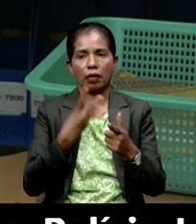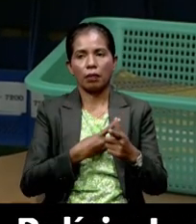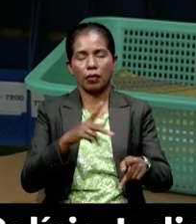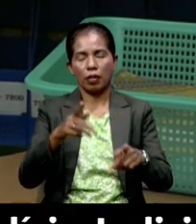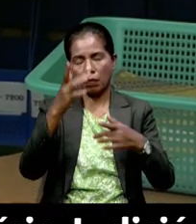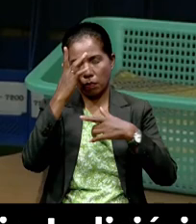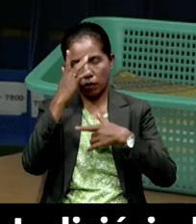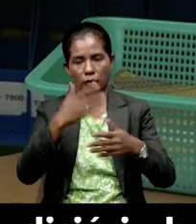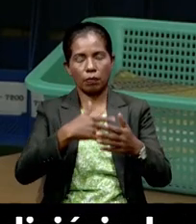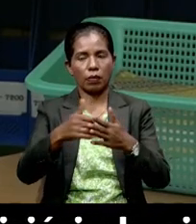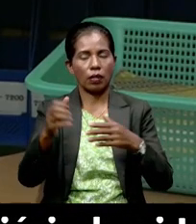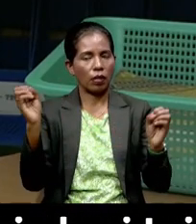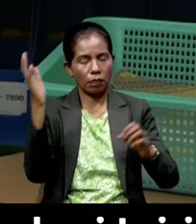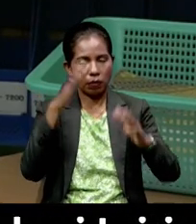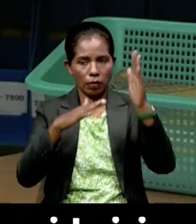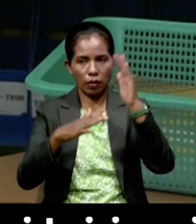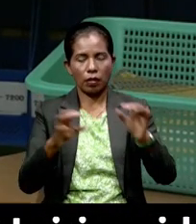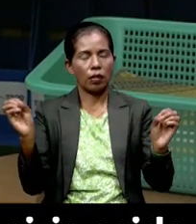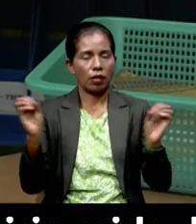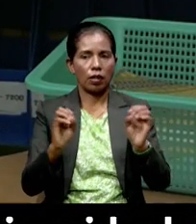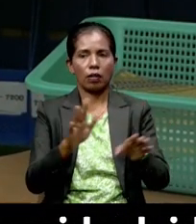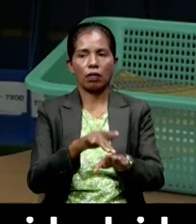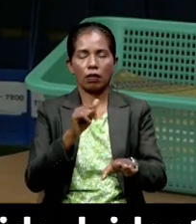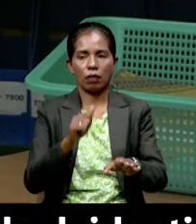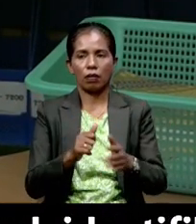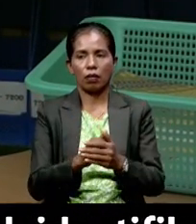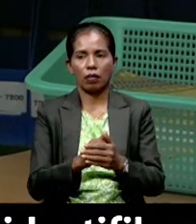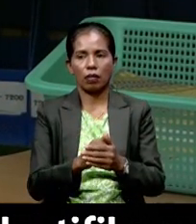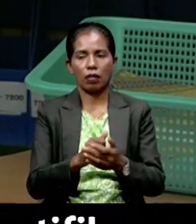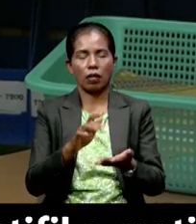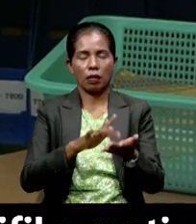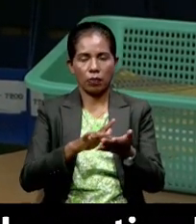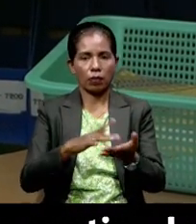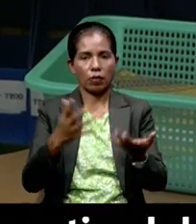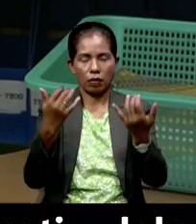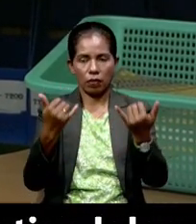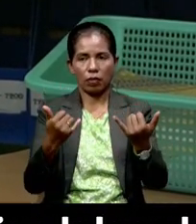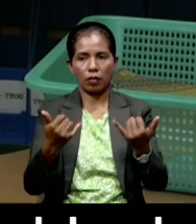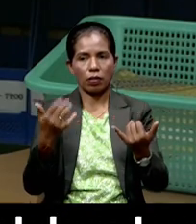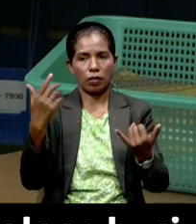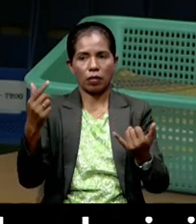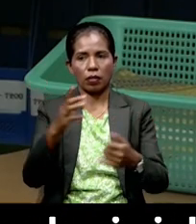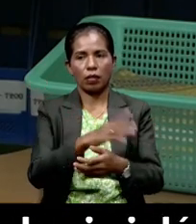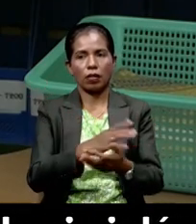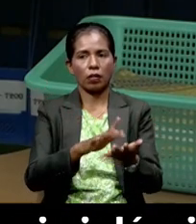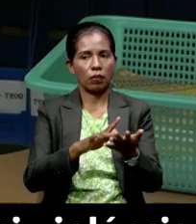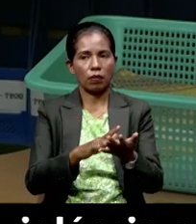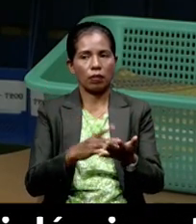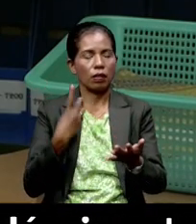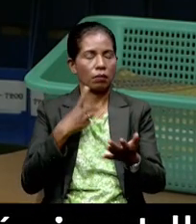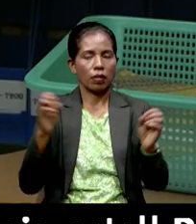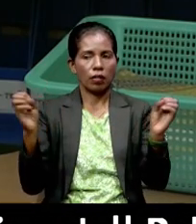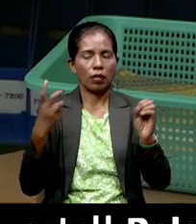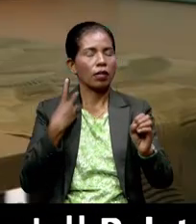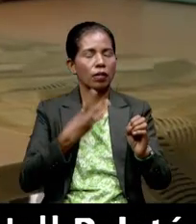bain-bain di la problema la tidak pengaruh misalnya stok sekarang di gubernur seperti apa tidak pengaruh